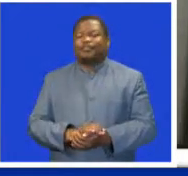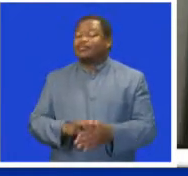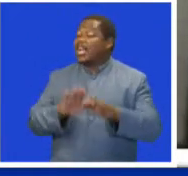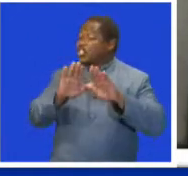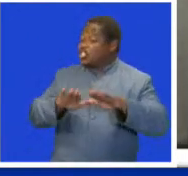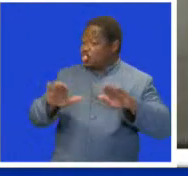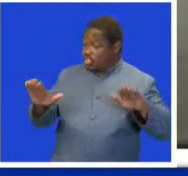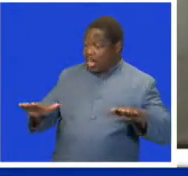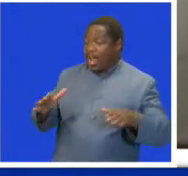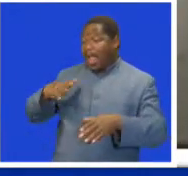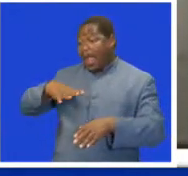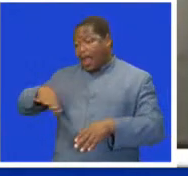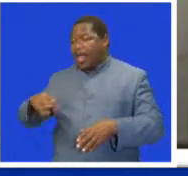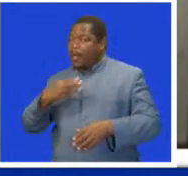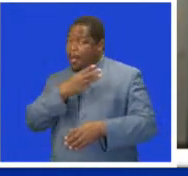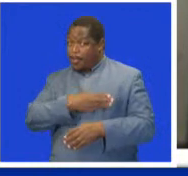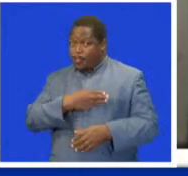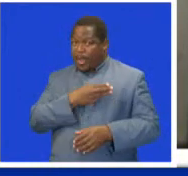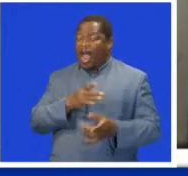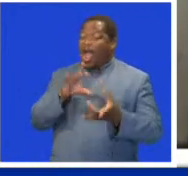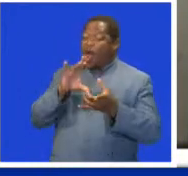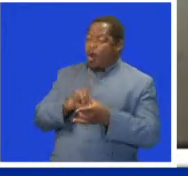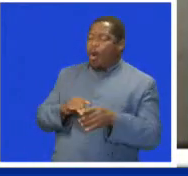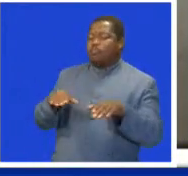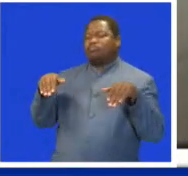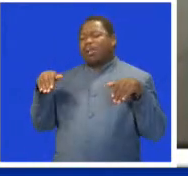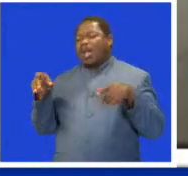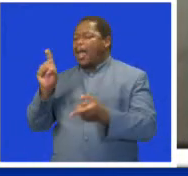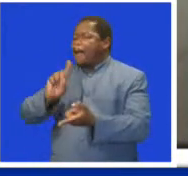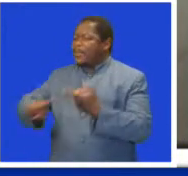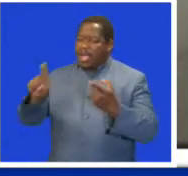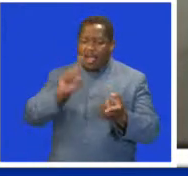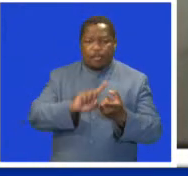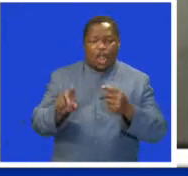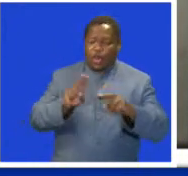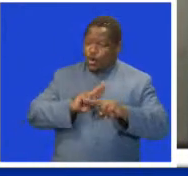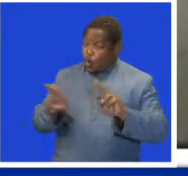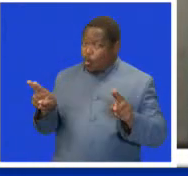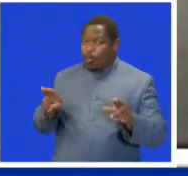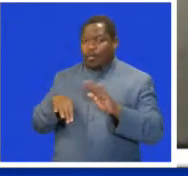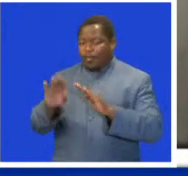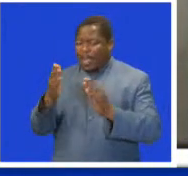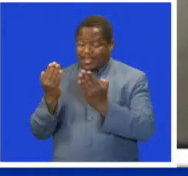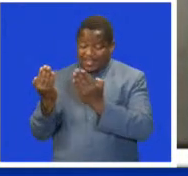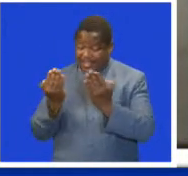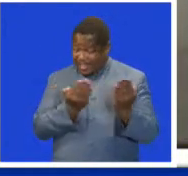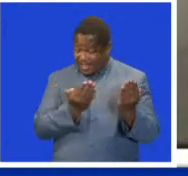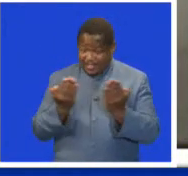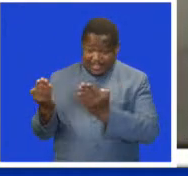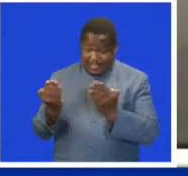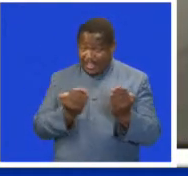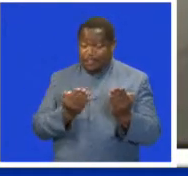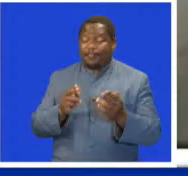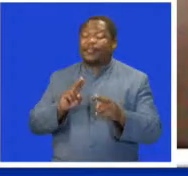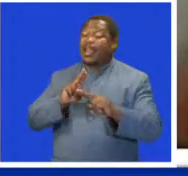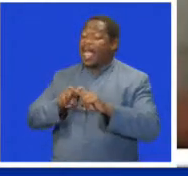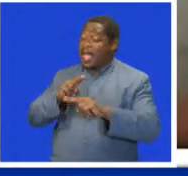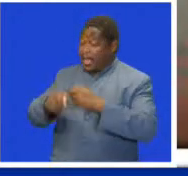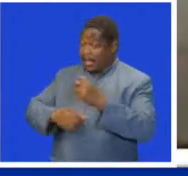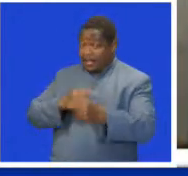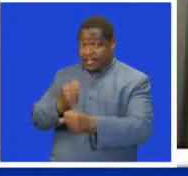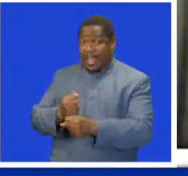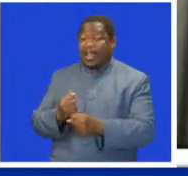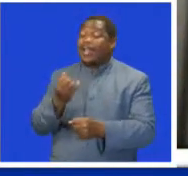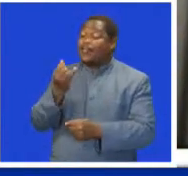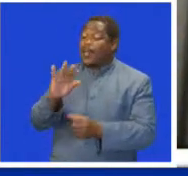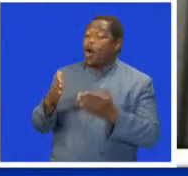nasetivulwa tikolwa maybe lo mnyaka noma next year but kube bahle ukuthi lele bayokufunda